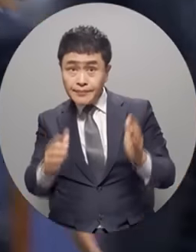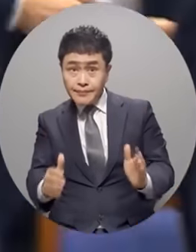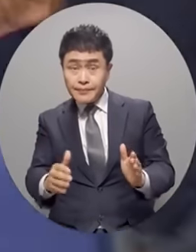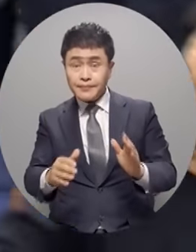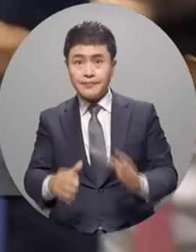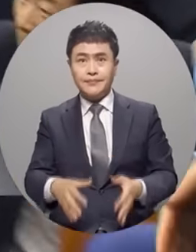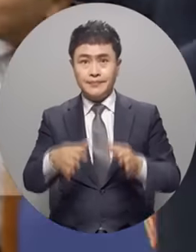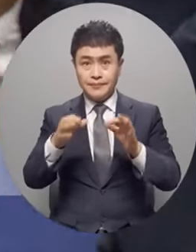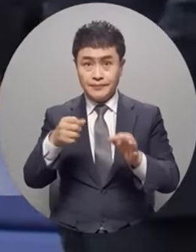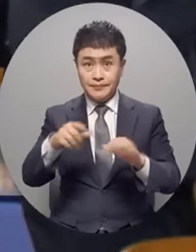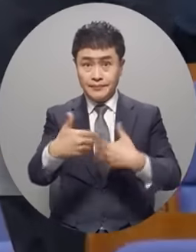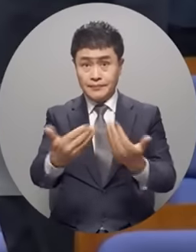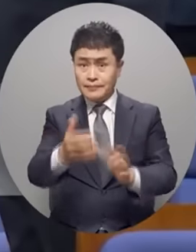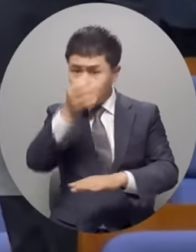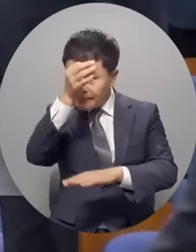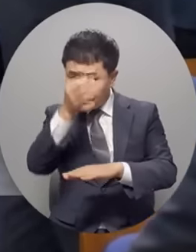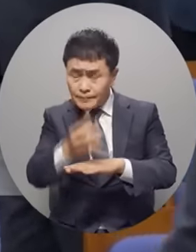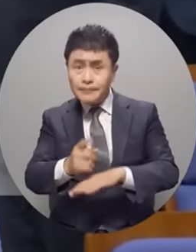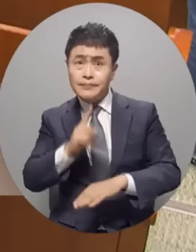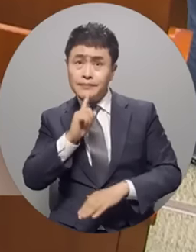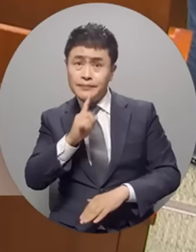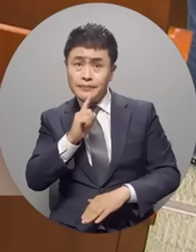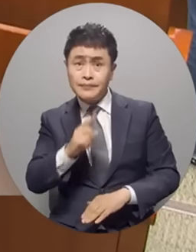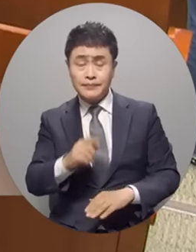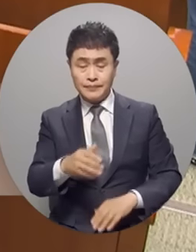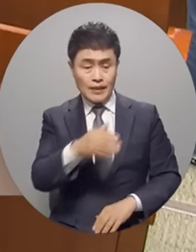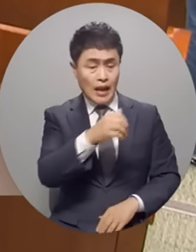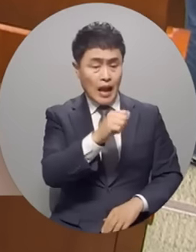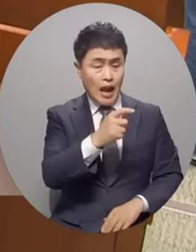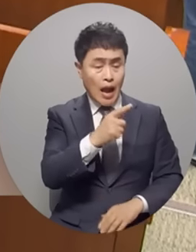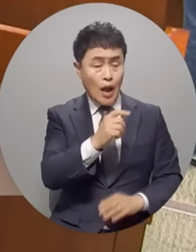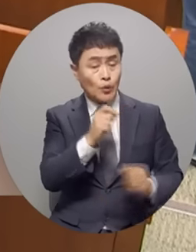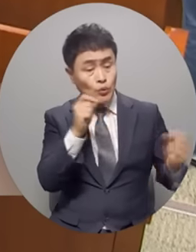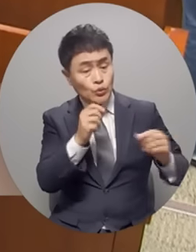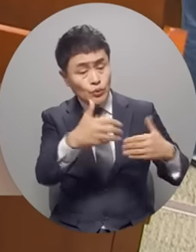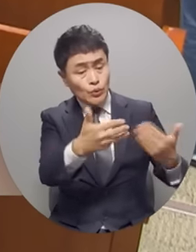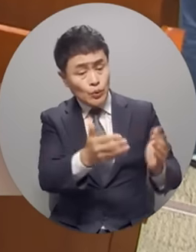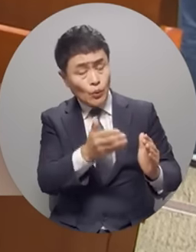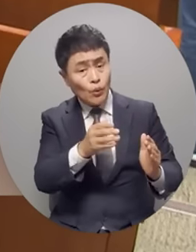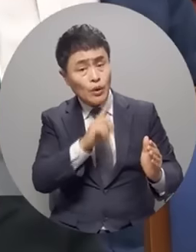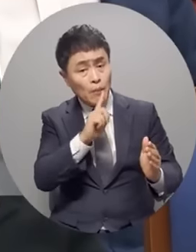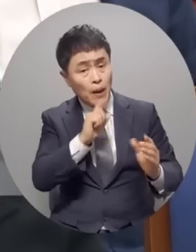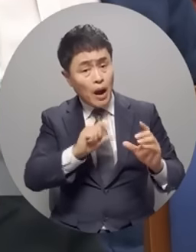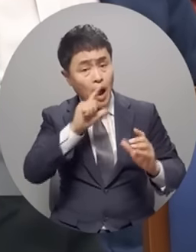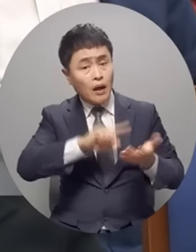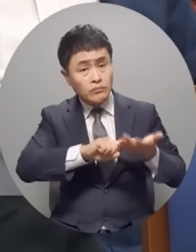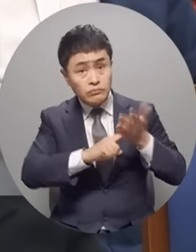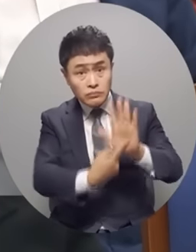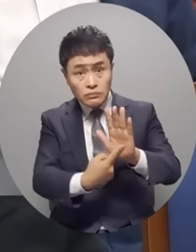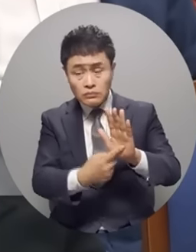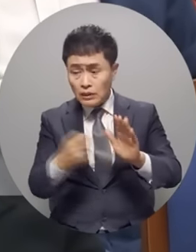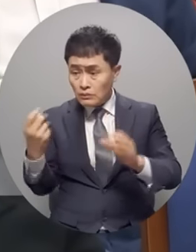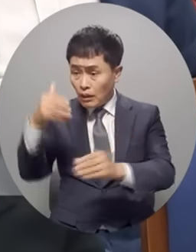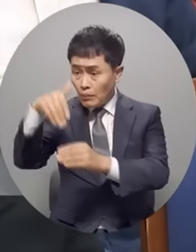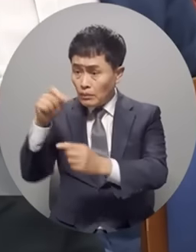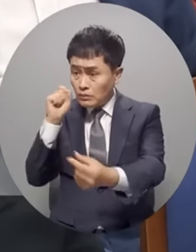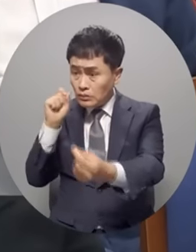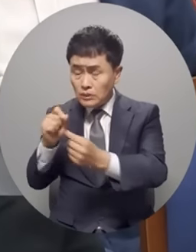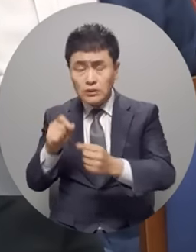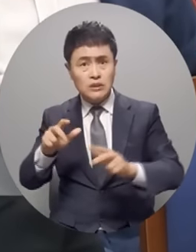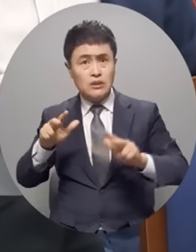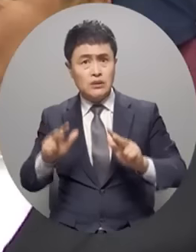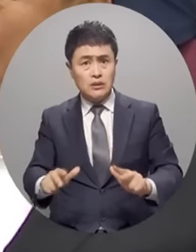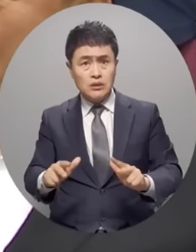김 여사가 사과해야 한다는 친한동훈계 인사들의 공개 발언이 이어졌는데 재표결이 다가오자